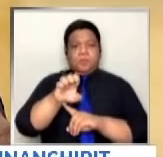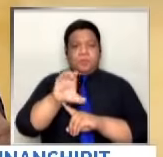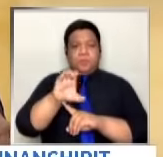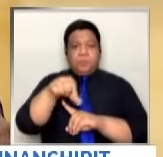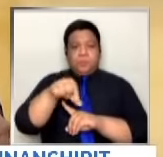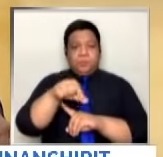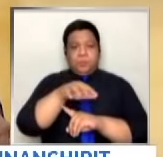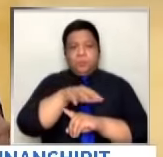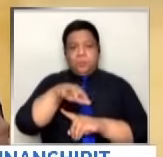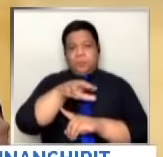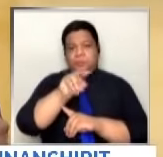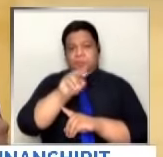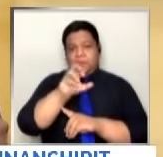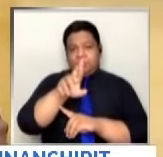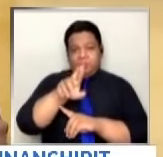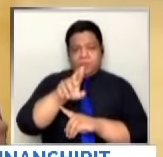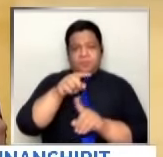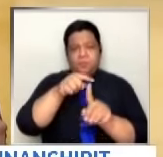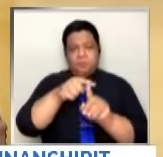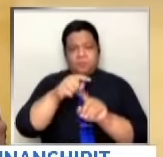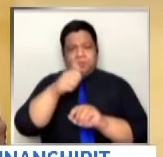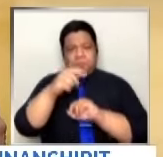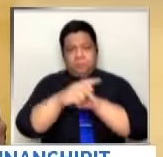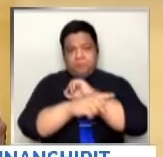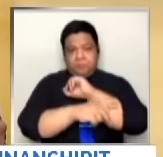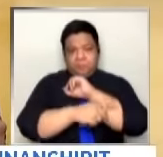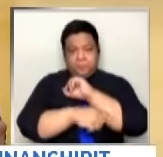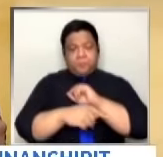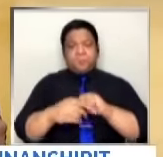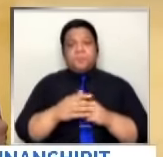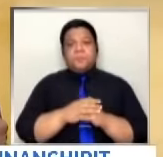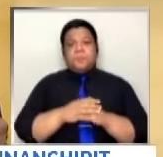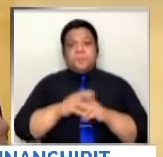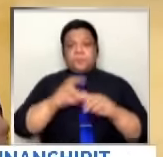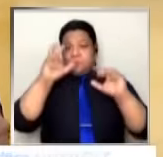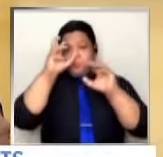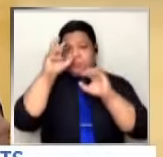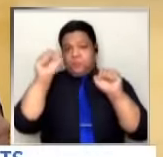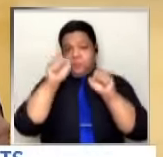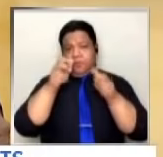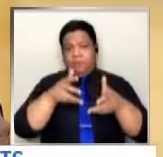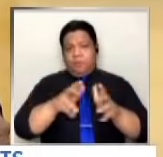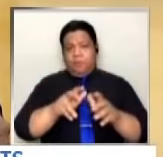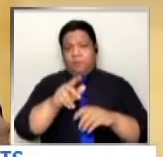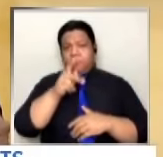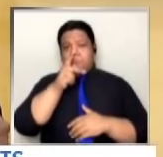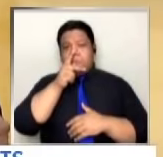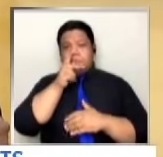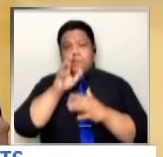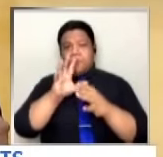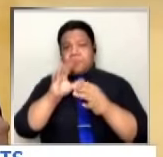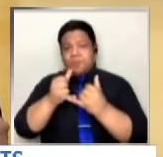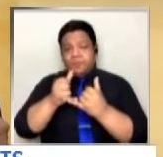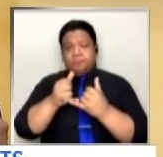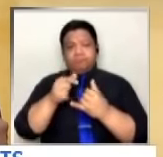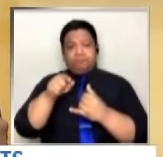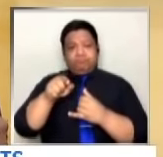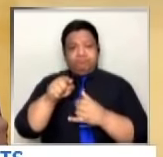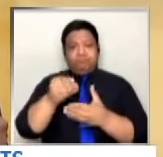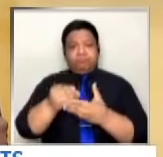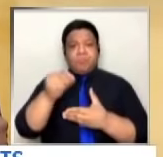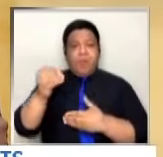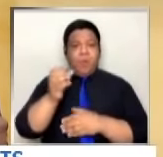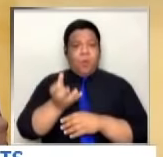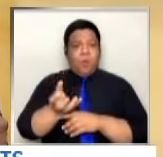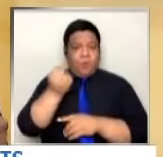Plus bubble. Pinayagan din ng Pangulo ang mga pribadong kumpanya na bumili ng sarili nilang bakuna para makatulong sa